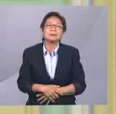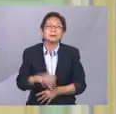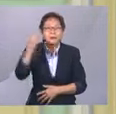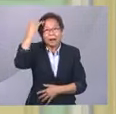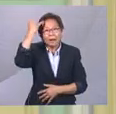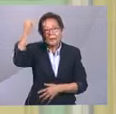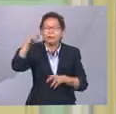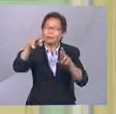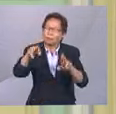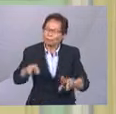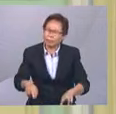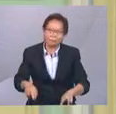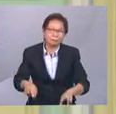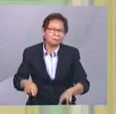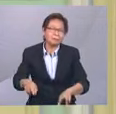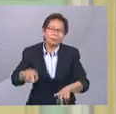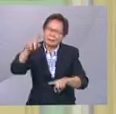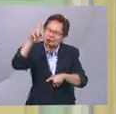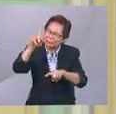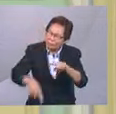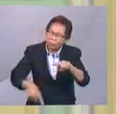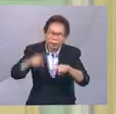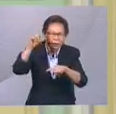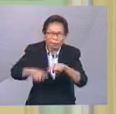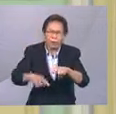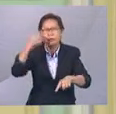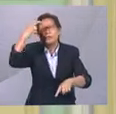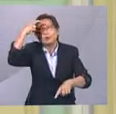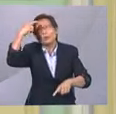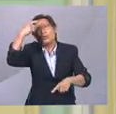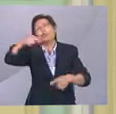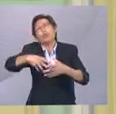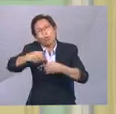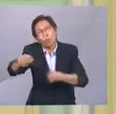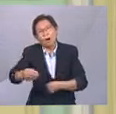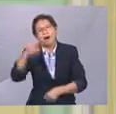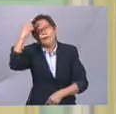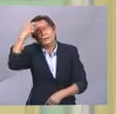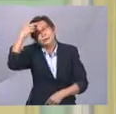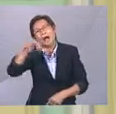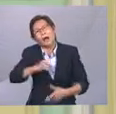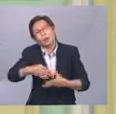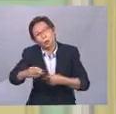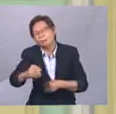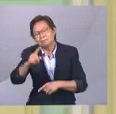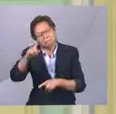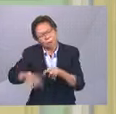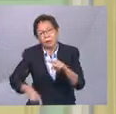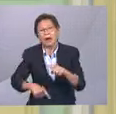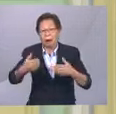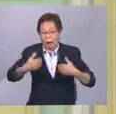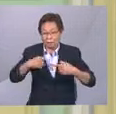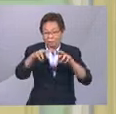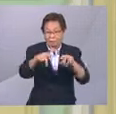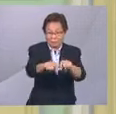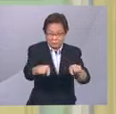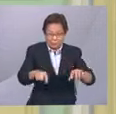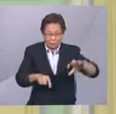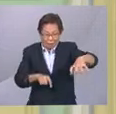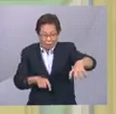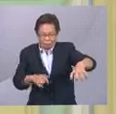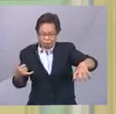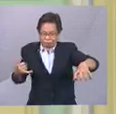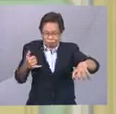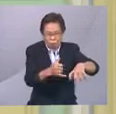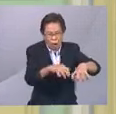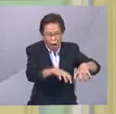Hai Raya tidak boleh memberikan alasan untuk keluar ya kalau ada saja tepat untuk pickup beli